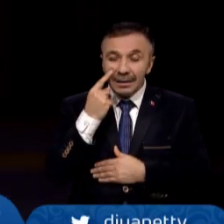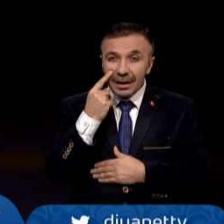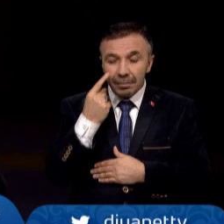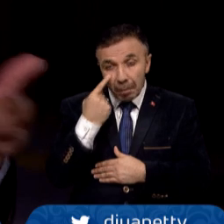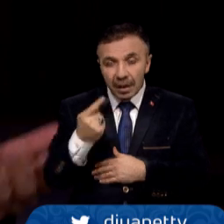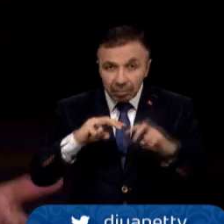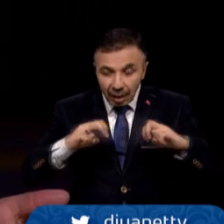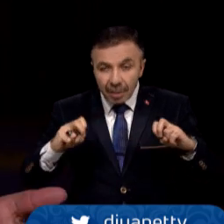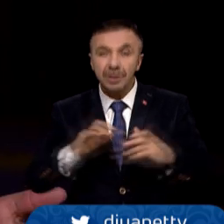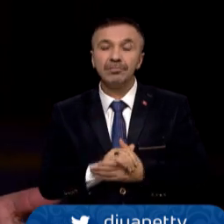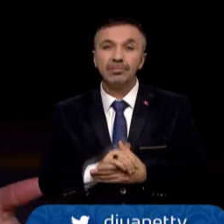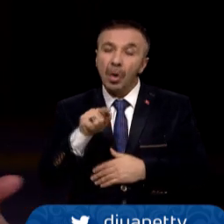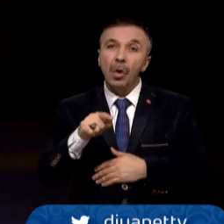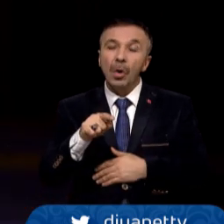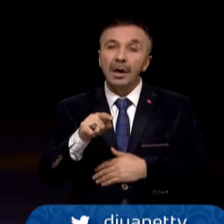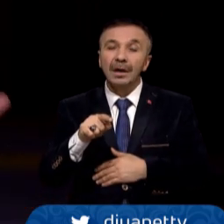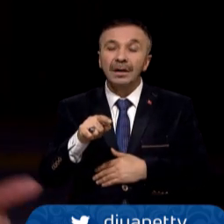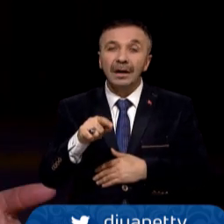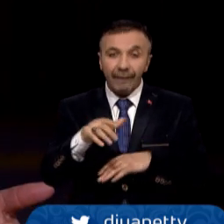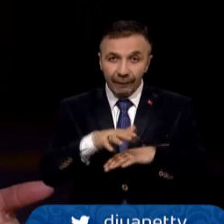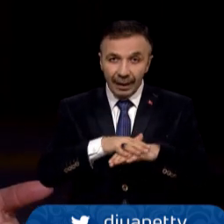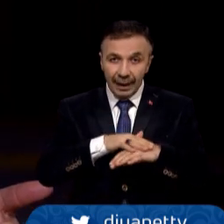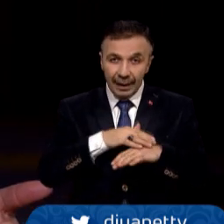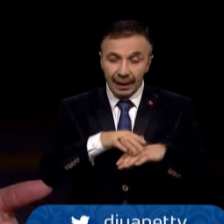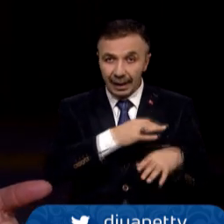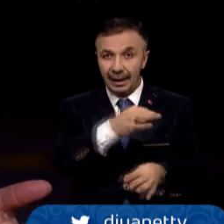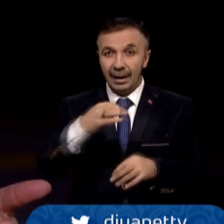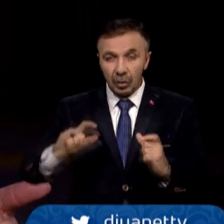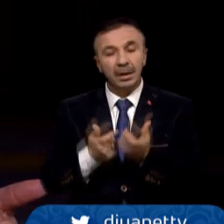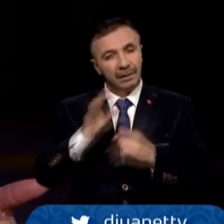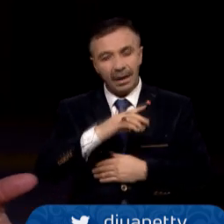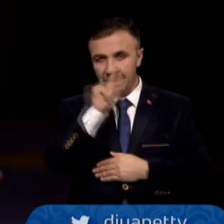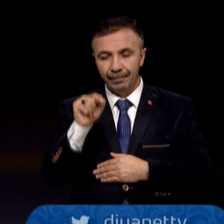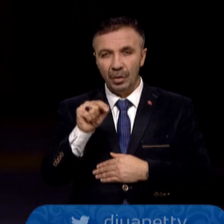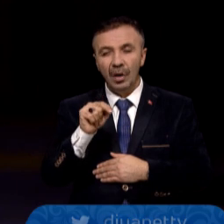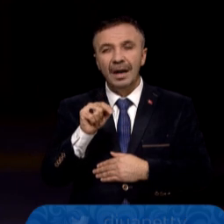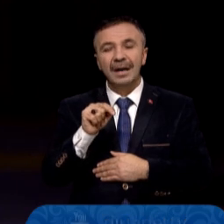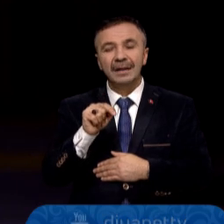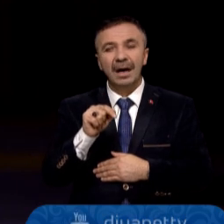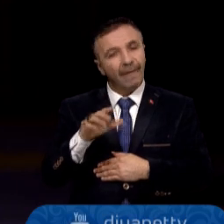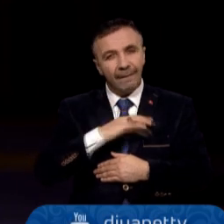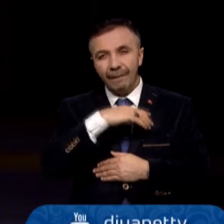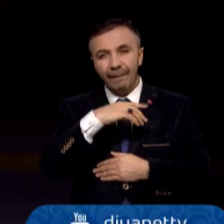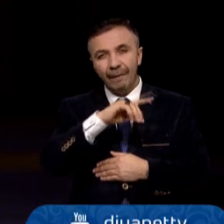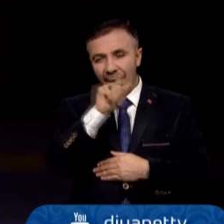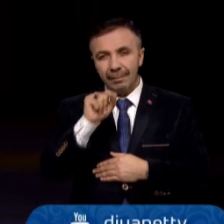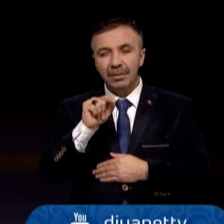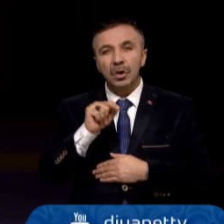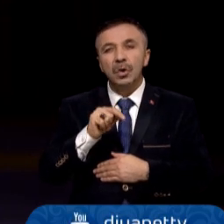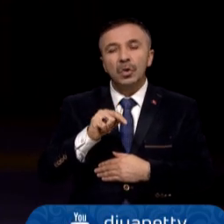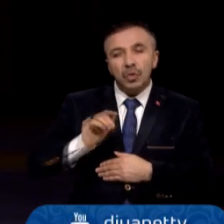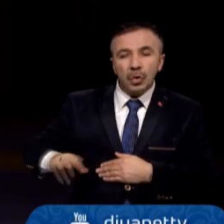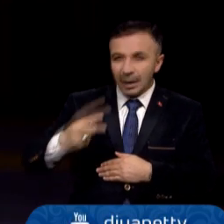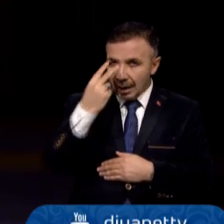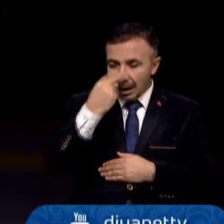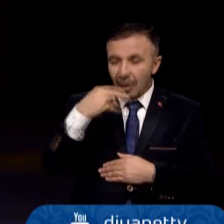Devletleri şöyle bir inceleyelim oralarda var mı Valiler toplantısı oralarda varmış çocukların